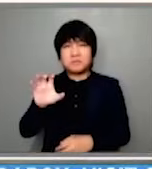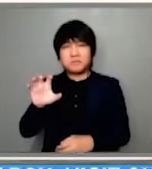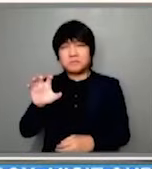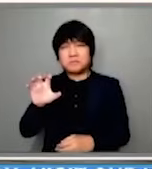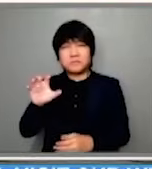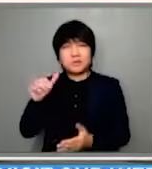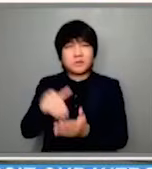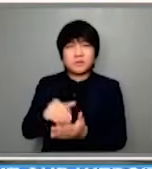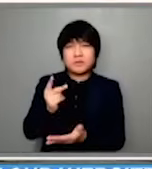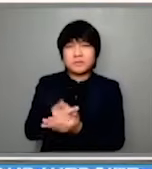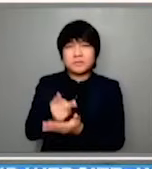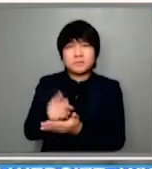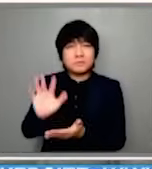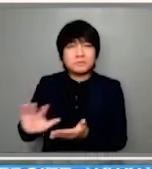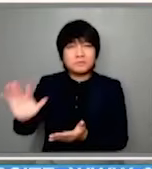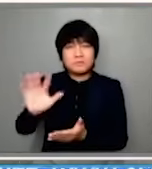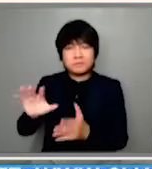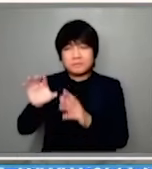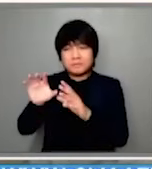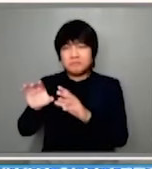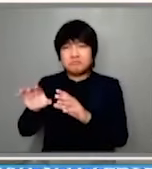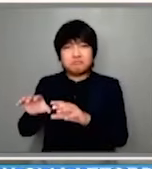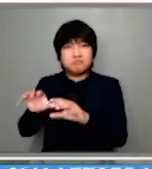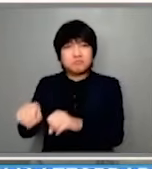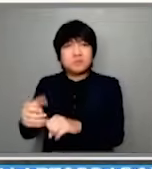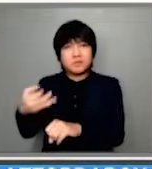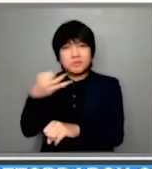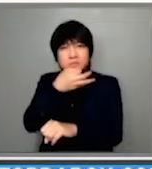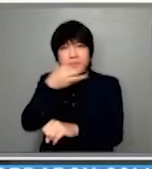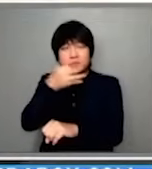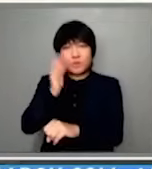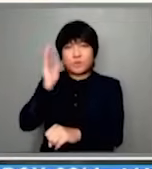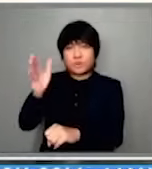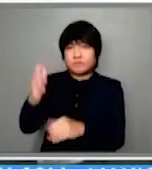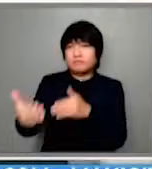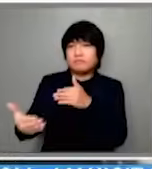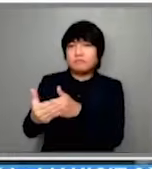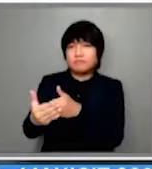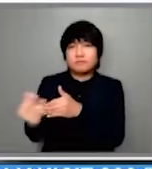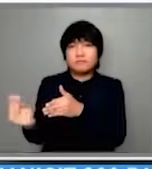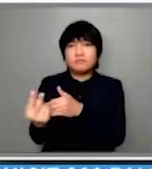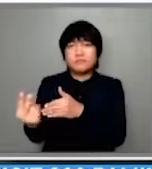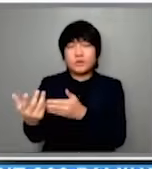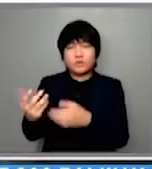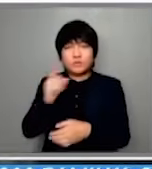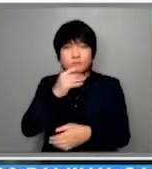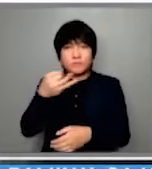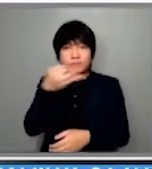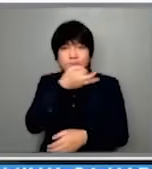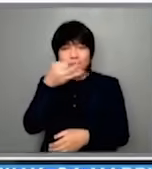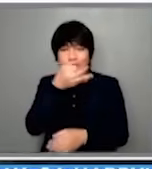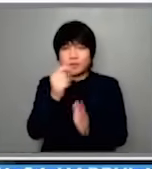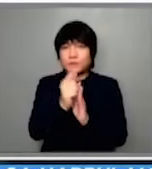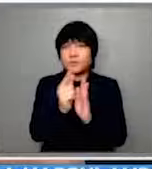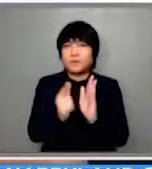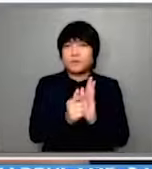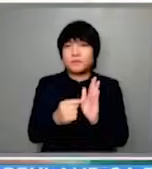Tumanging magbigay ng pahayag ang dalawa na sasampahan ng reklamong paglabag sa Comprehensive Dangerous Drugs Act.